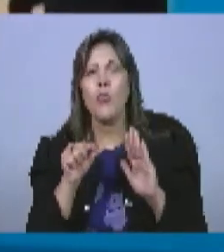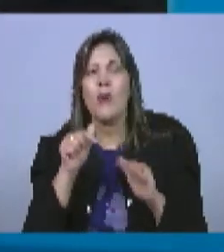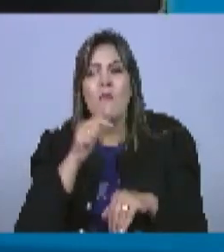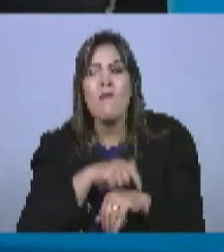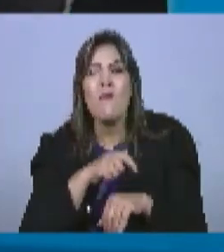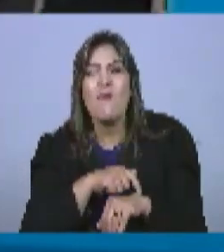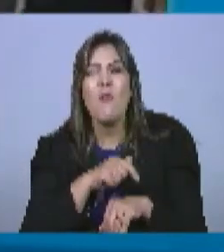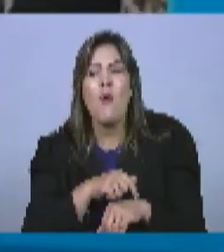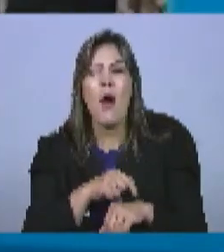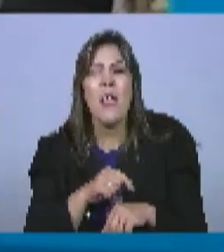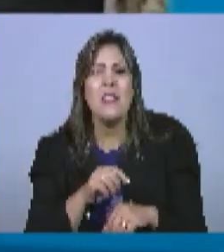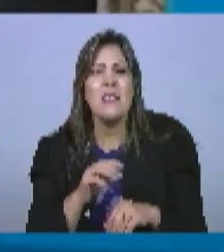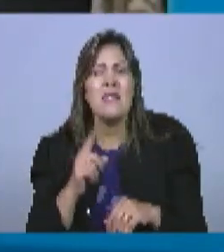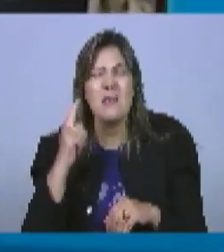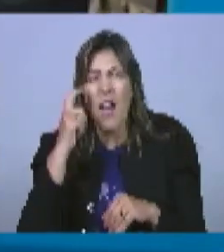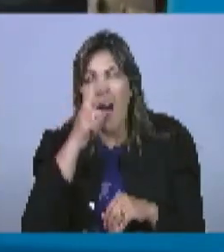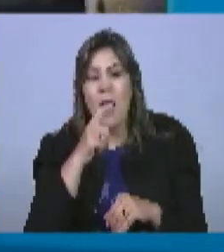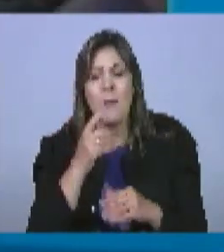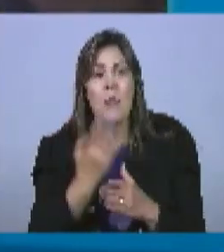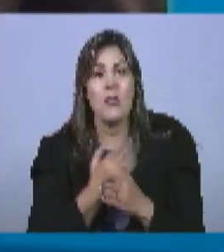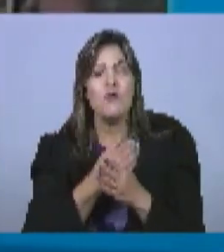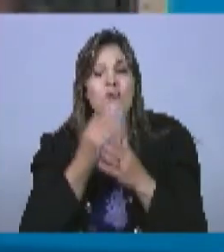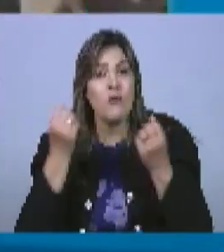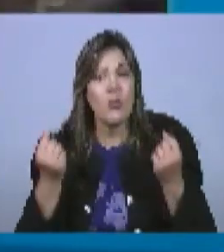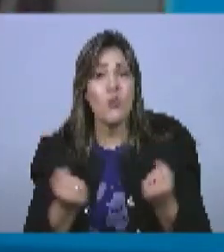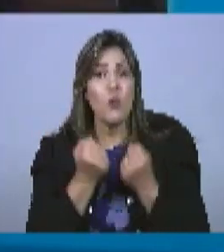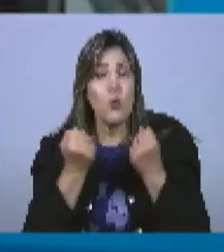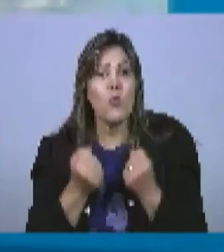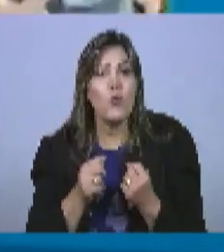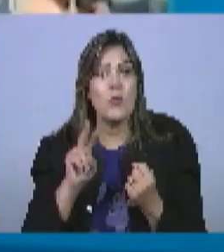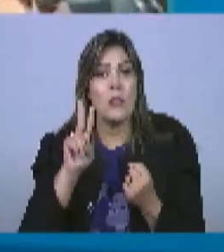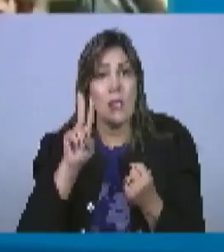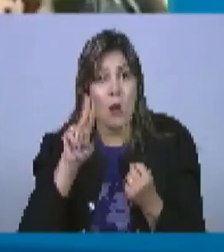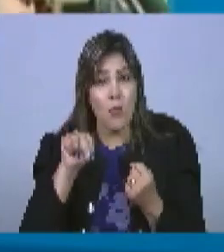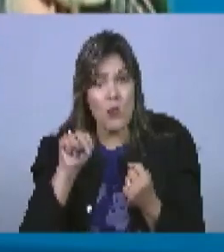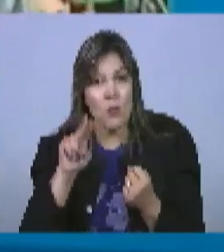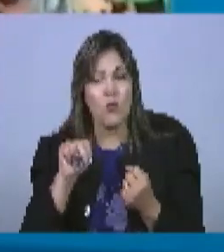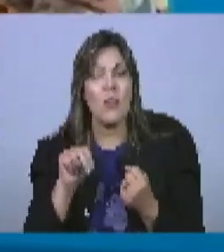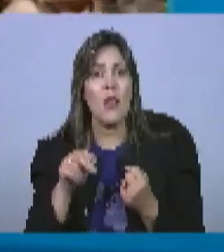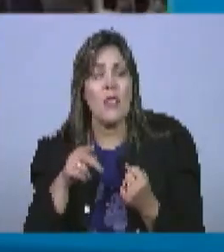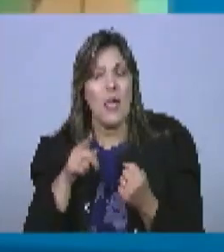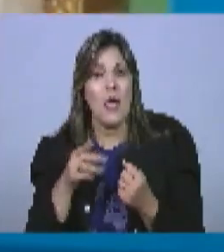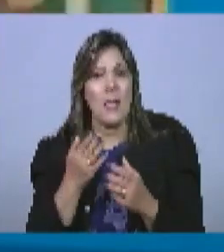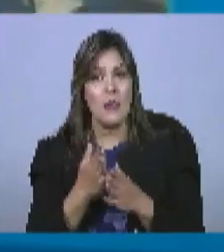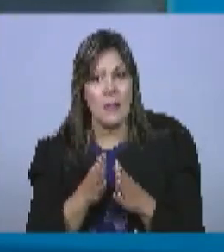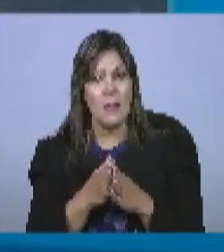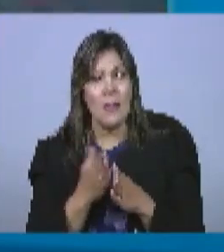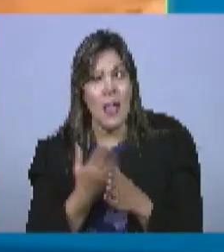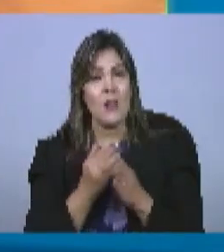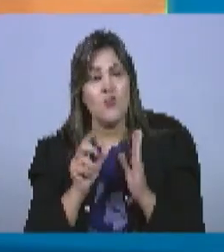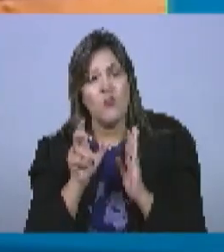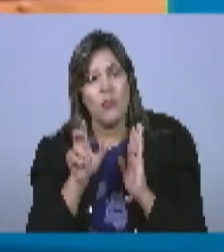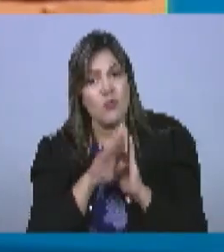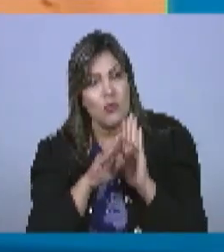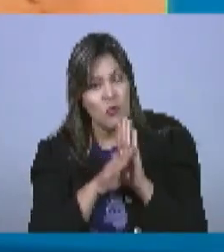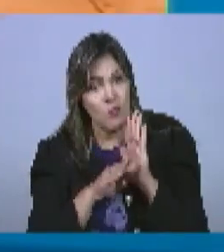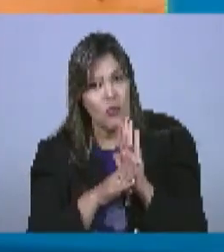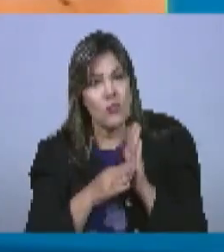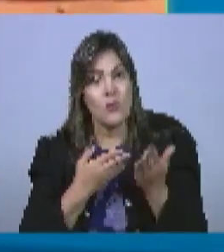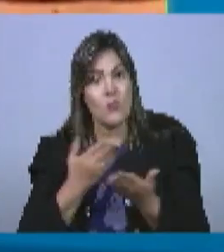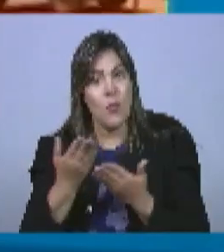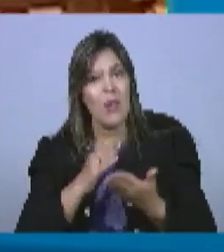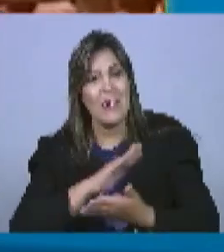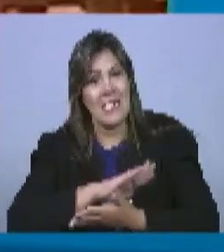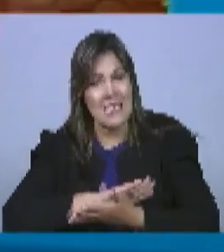حساس جدا للغايه لان هناك جهود بتقد الولايات المتحده لتنظيم محادثات سلام في